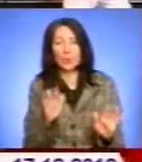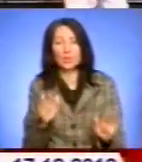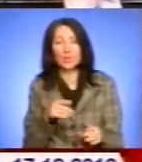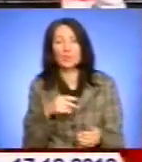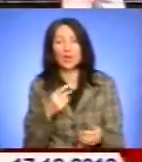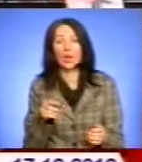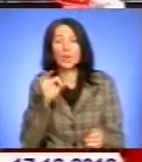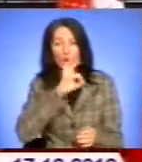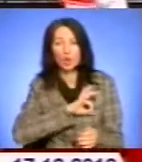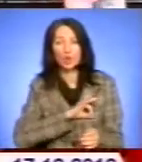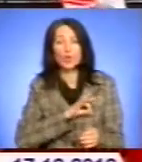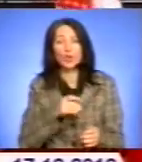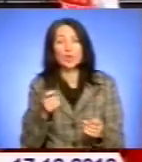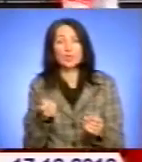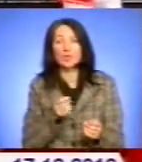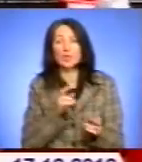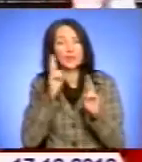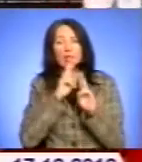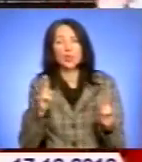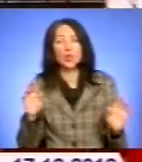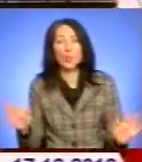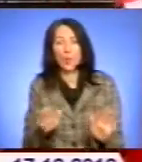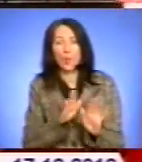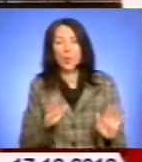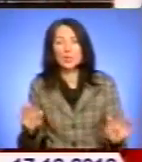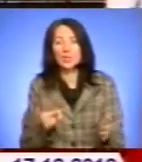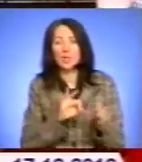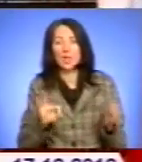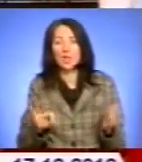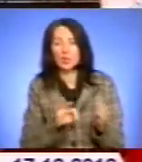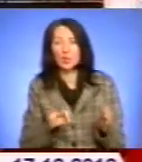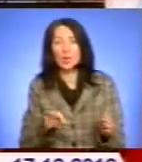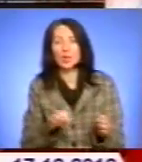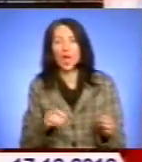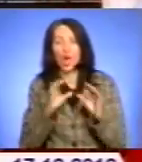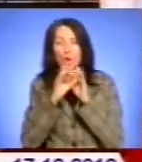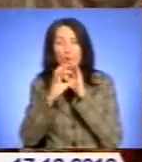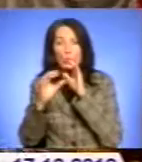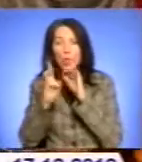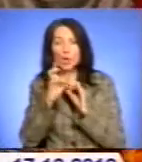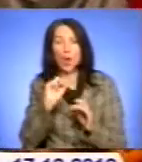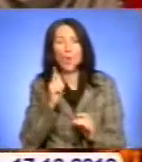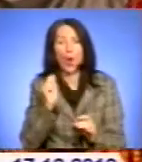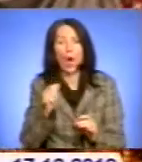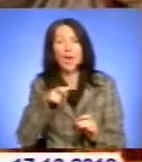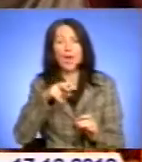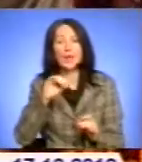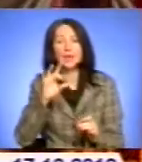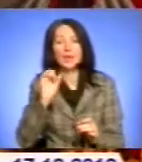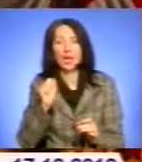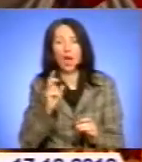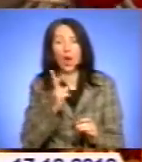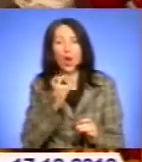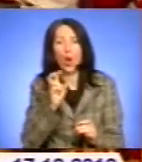використання маловідомих музичних інструментів – сопілка, дводенцівка, окорина, бугай, ліра, кобза,